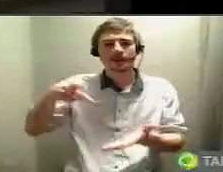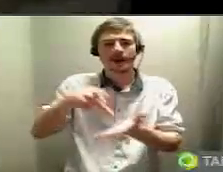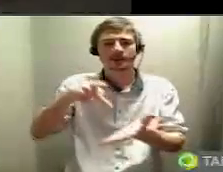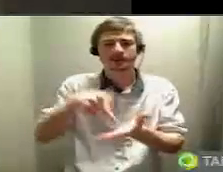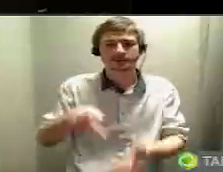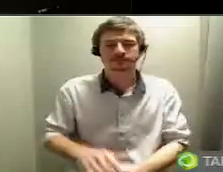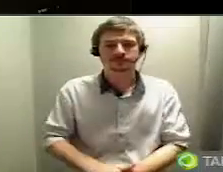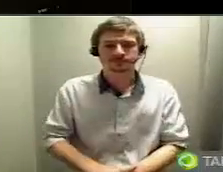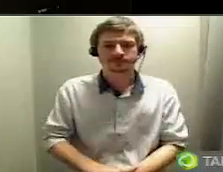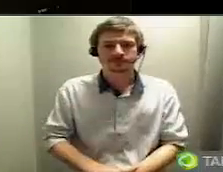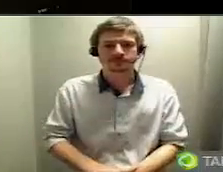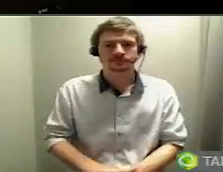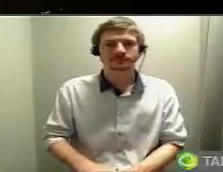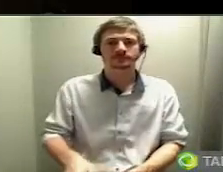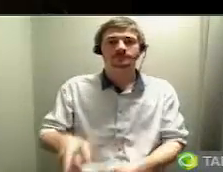et Riyad Salem,